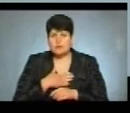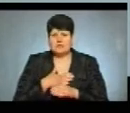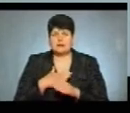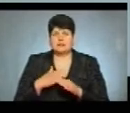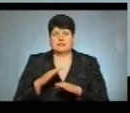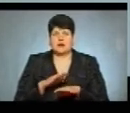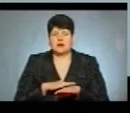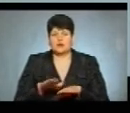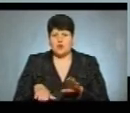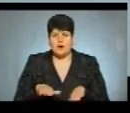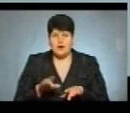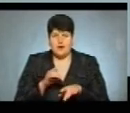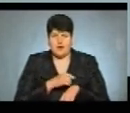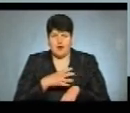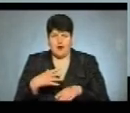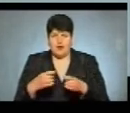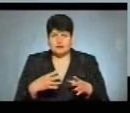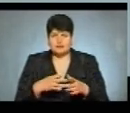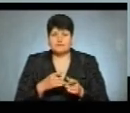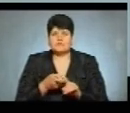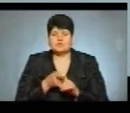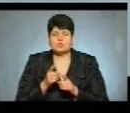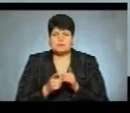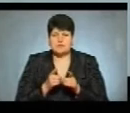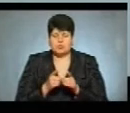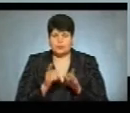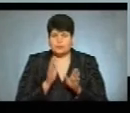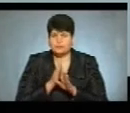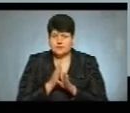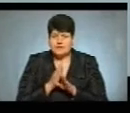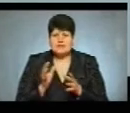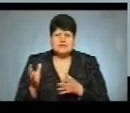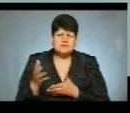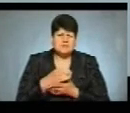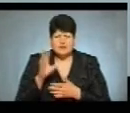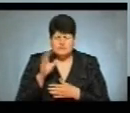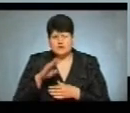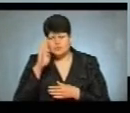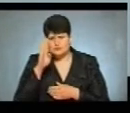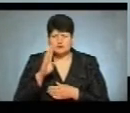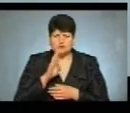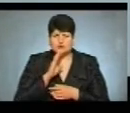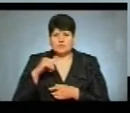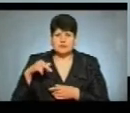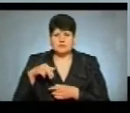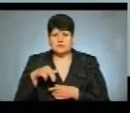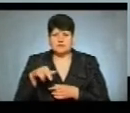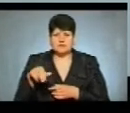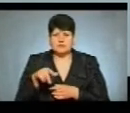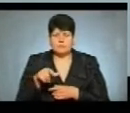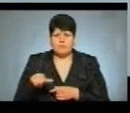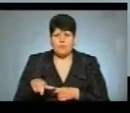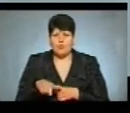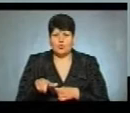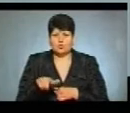рани відкрились. Сказали, що від зміни клімату. Зібрали нас всіх, чоловіків, жінок. Йдемо по дорозі від Лінцу всі з